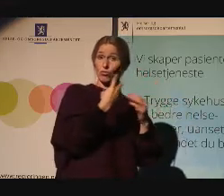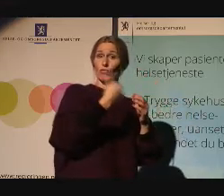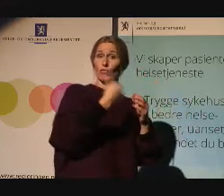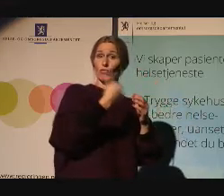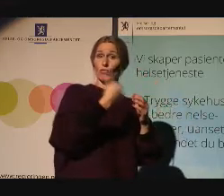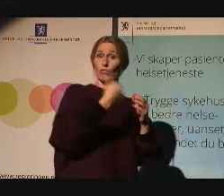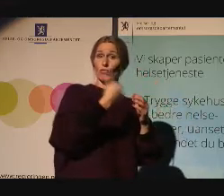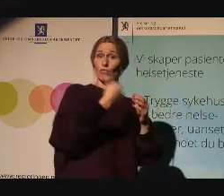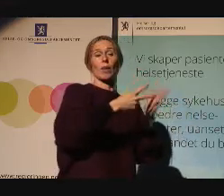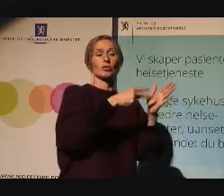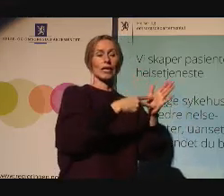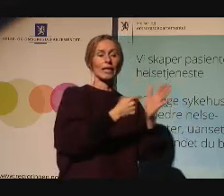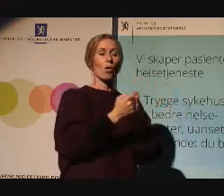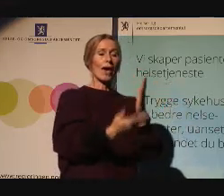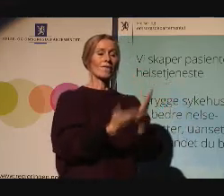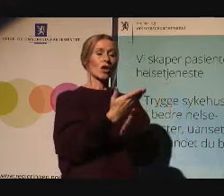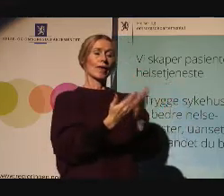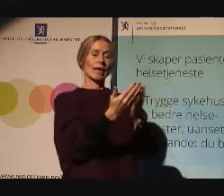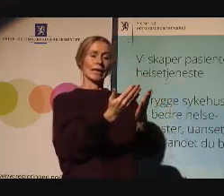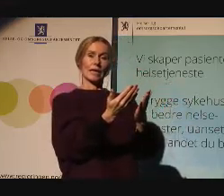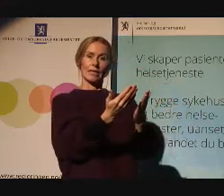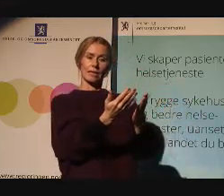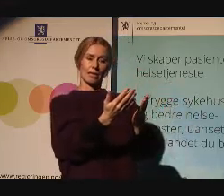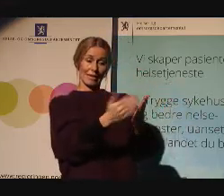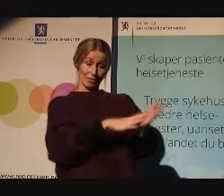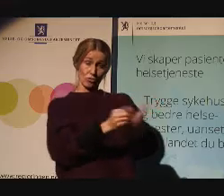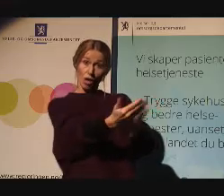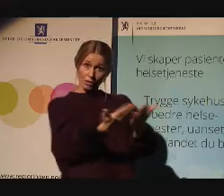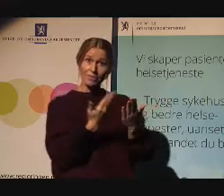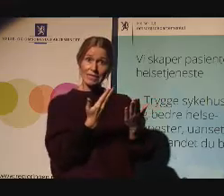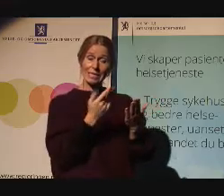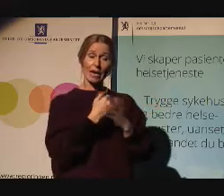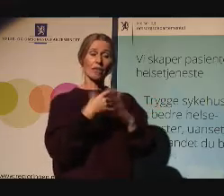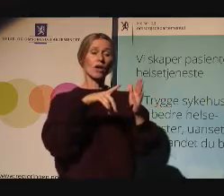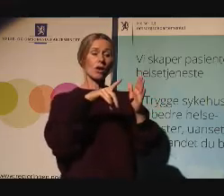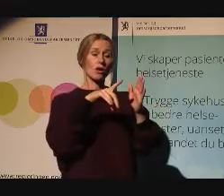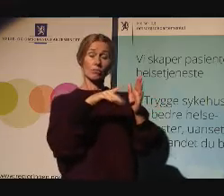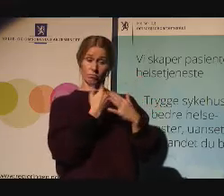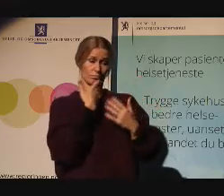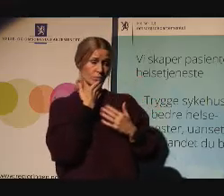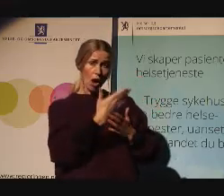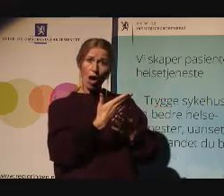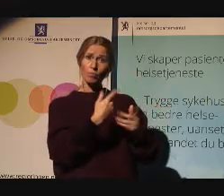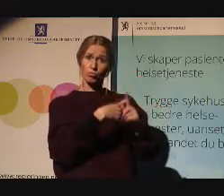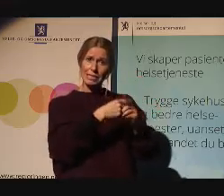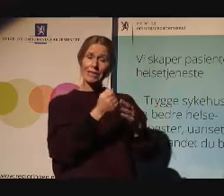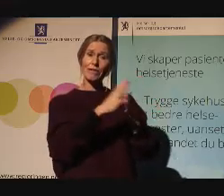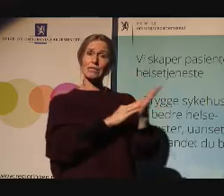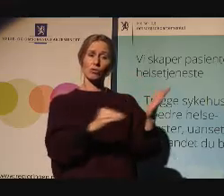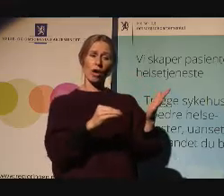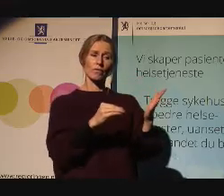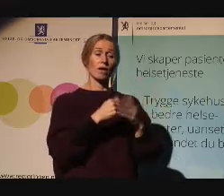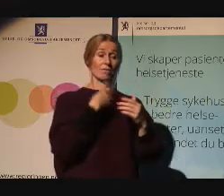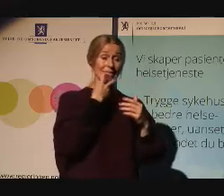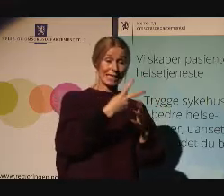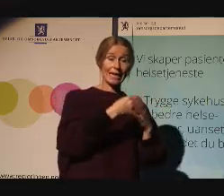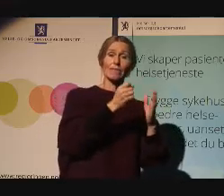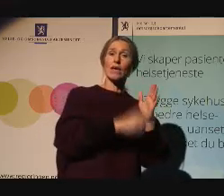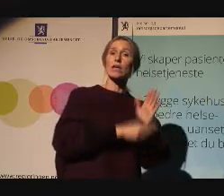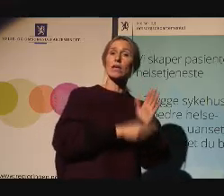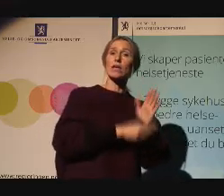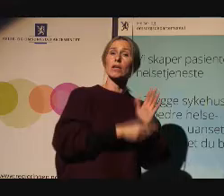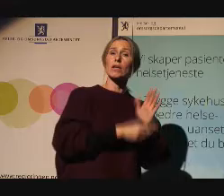Og evalueringen som gjennomført av SINTEF, den viser lovende resultater og raskere avklaring av